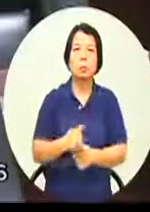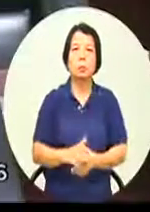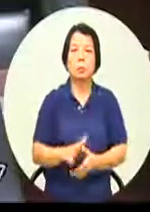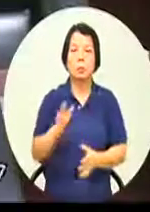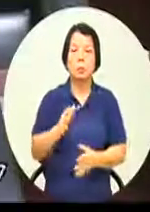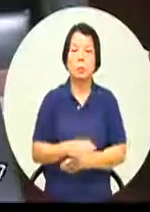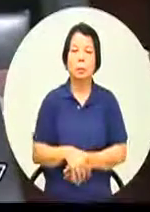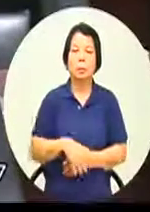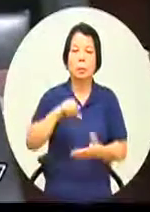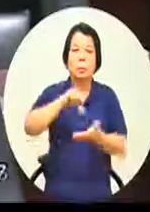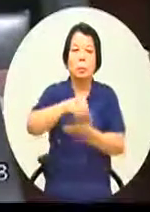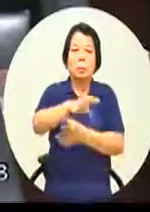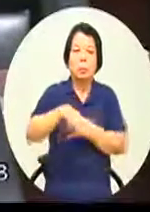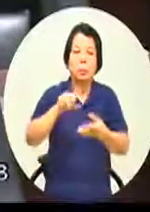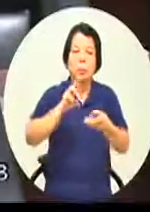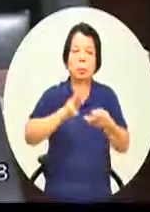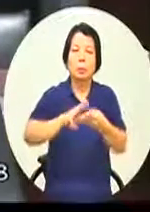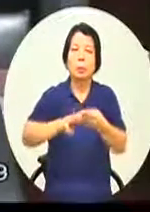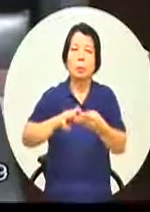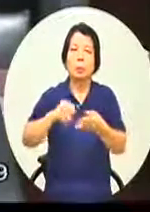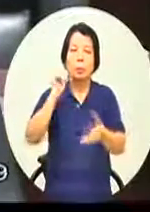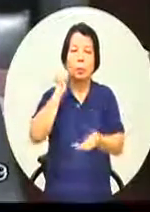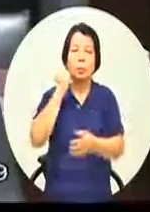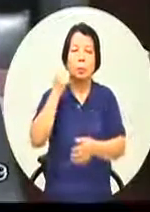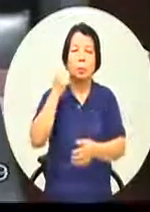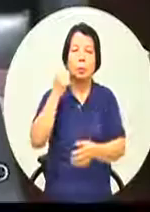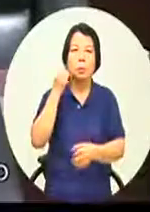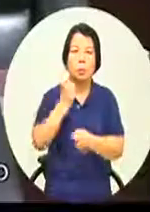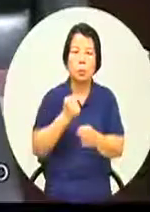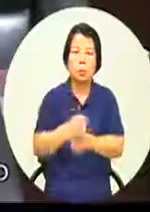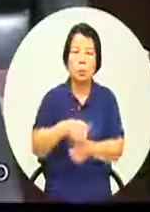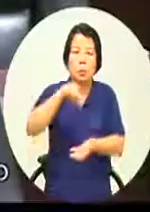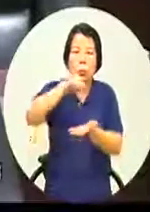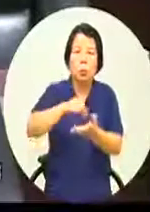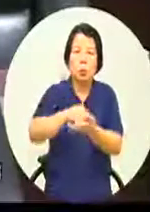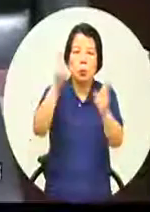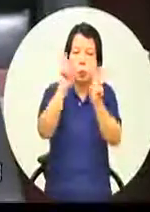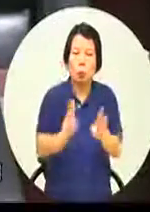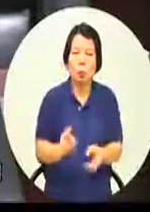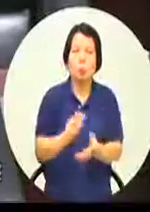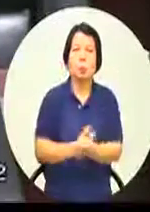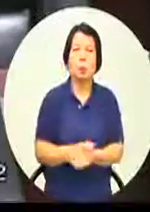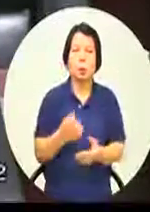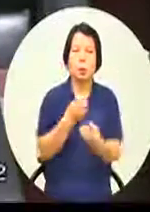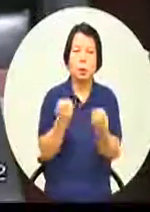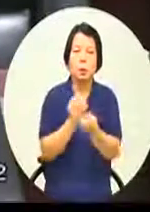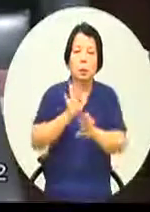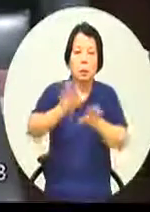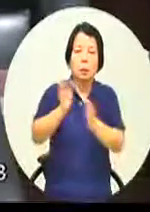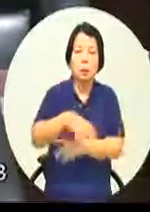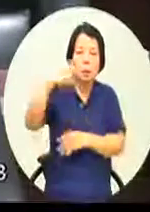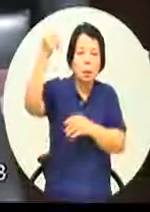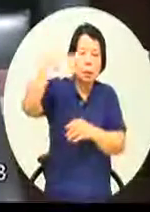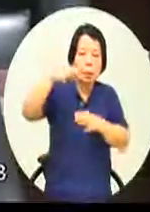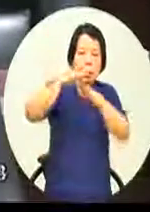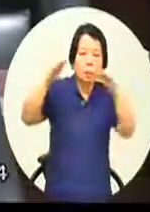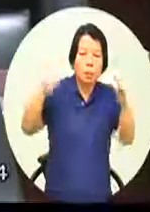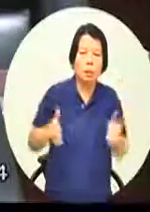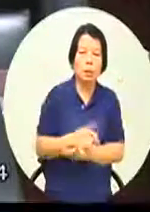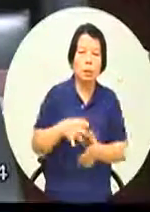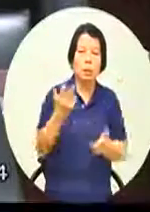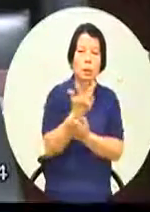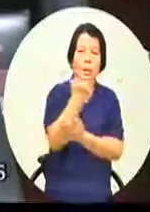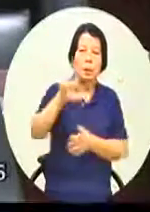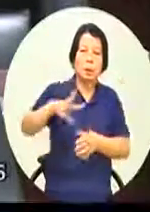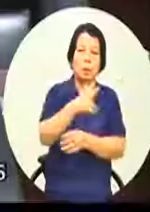农产农地哈，来做一些农地种电哈，包括我们有发展太阳能农棚在我们燕巢区